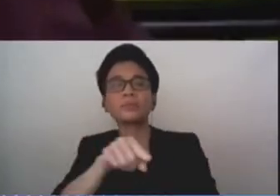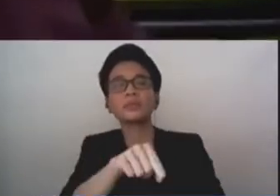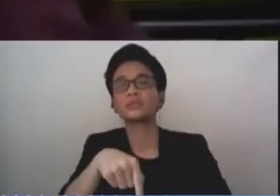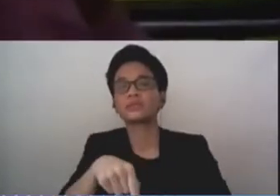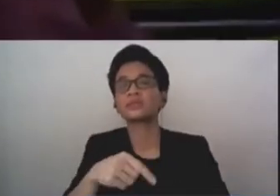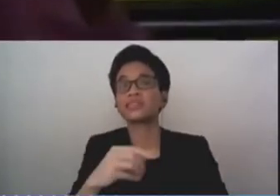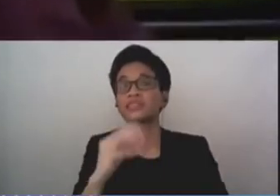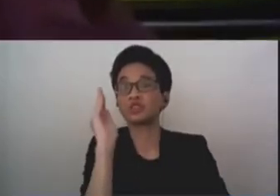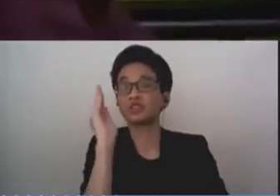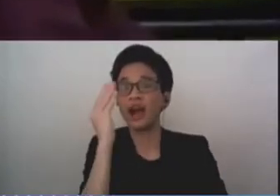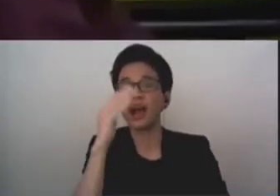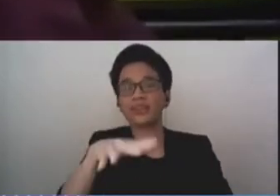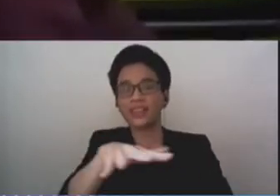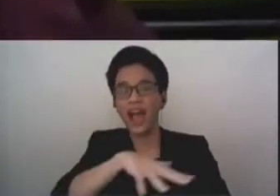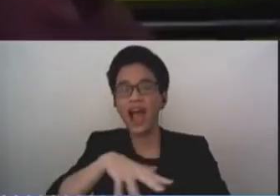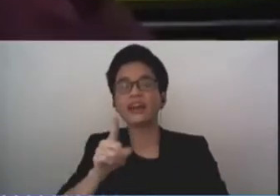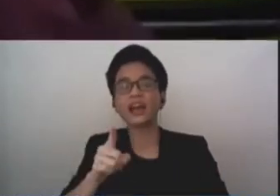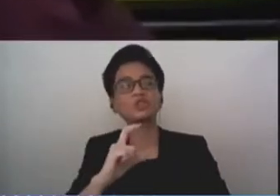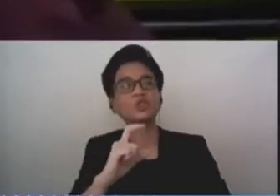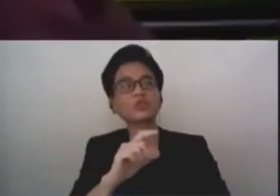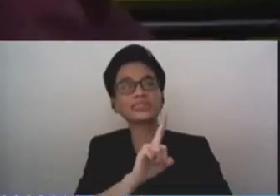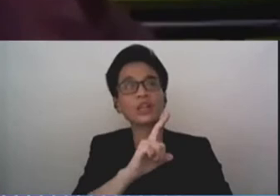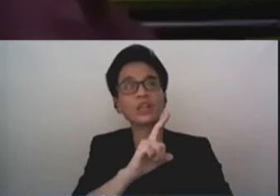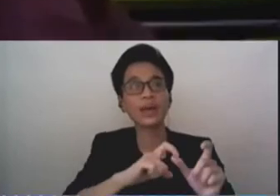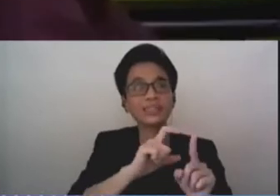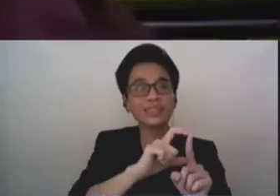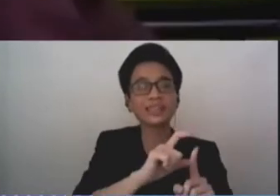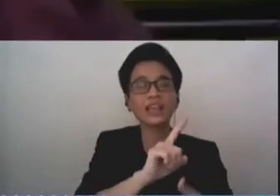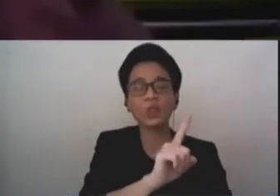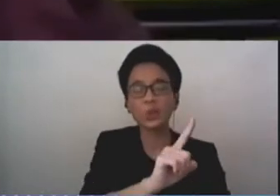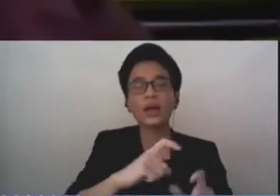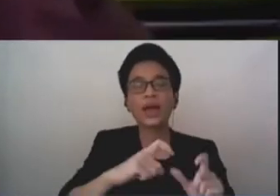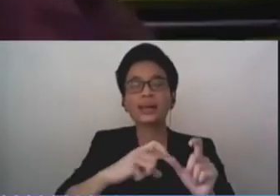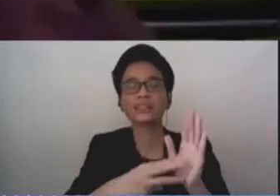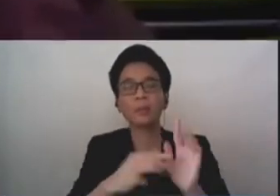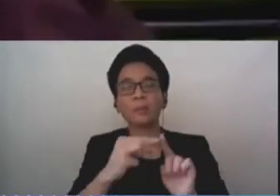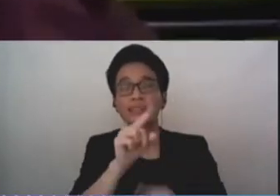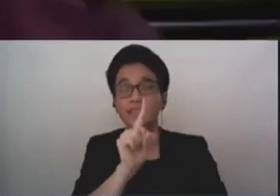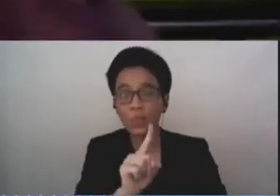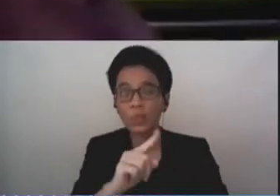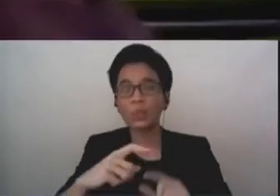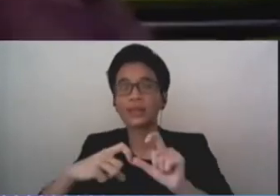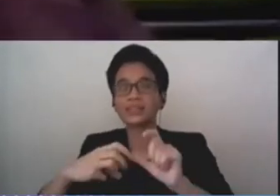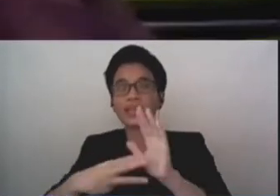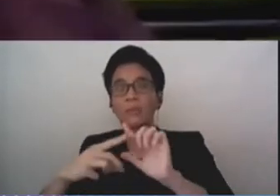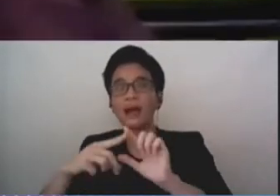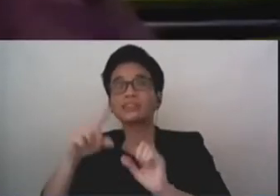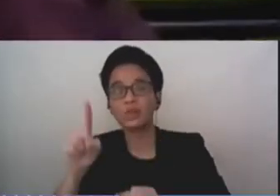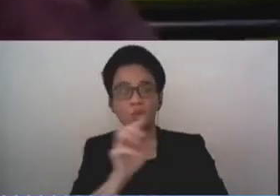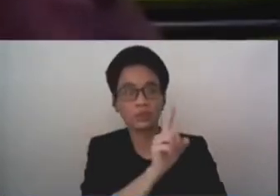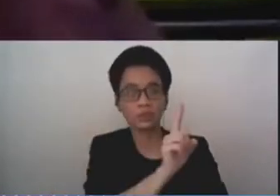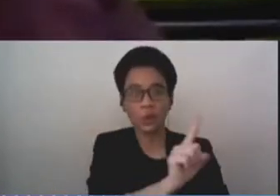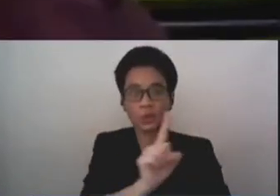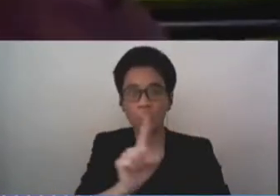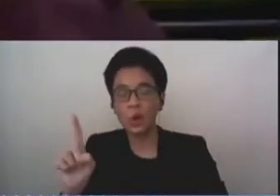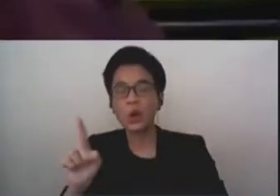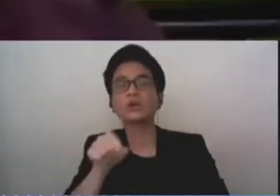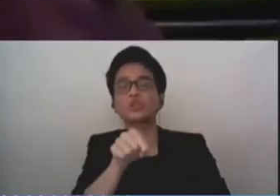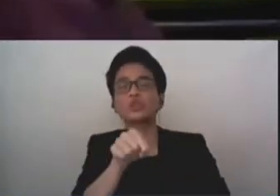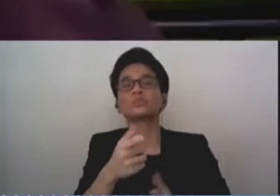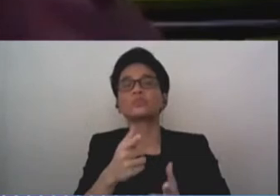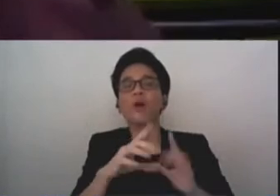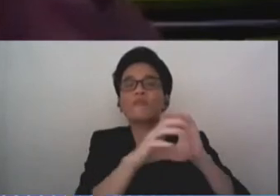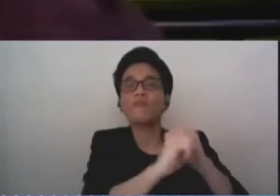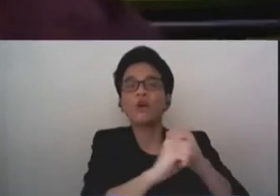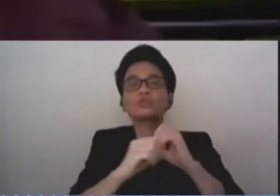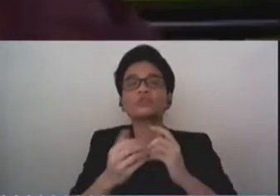ditunjuk satu SD, satu SMP, dan satu SMA yang bisa melayani anak-anak disabilitas. Jadi memang